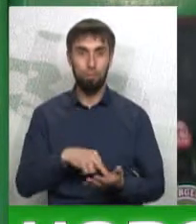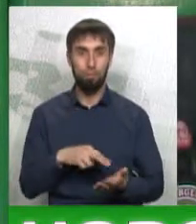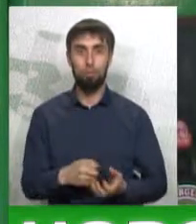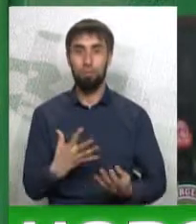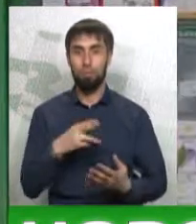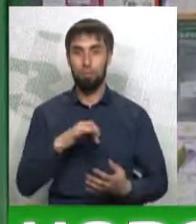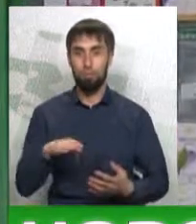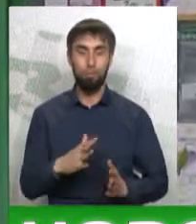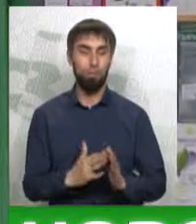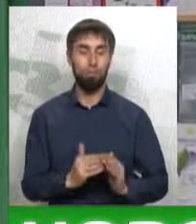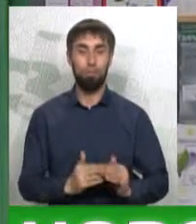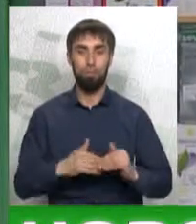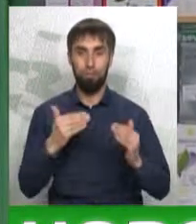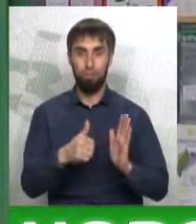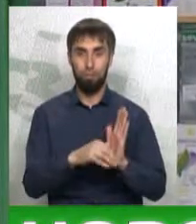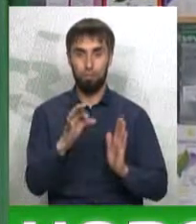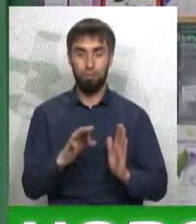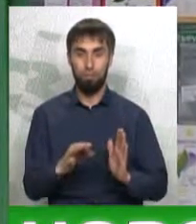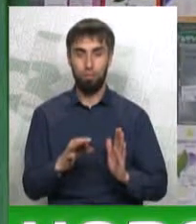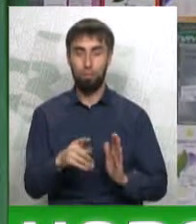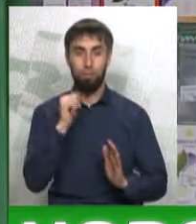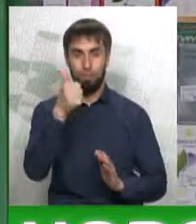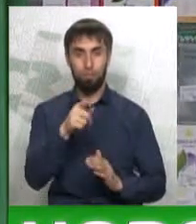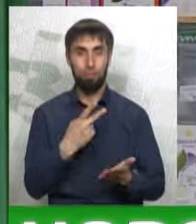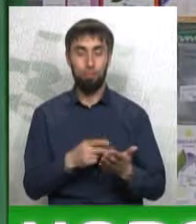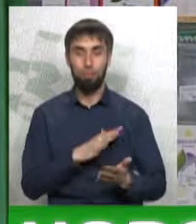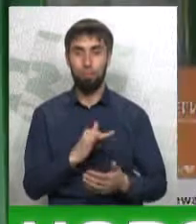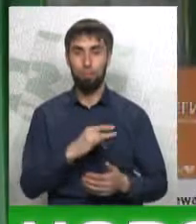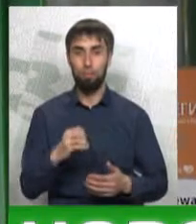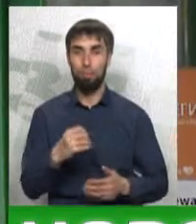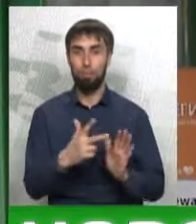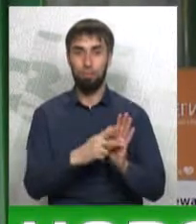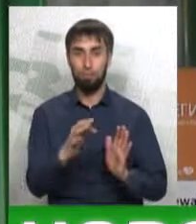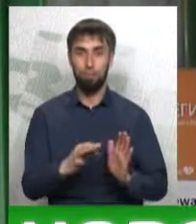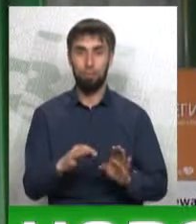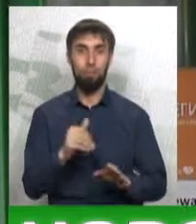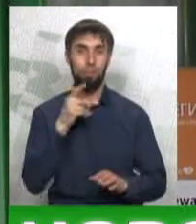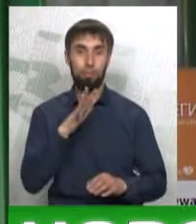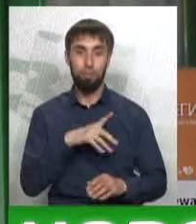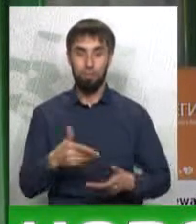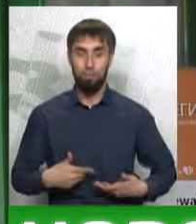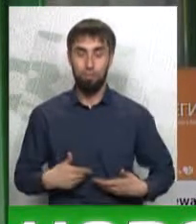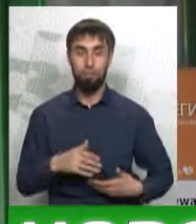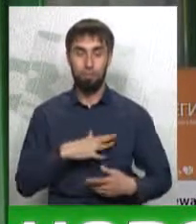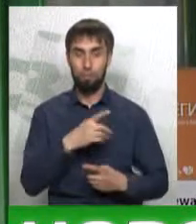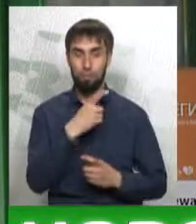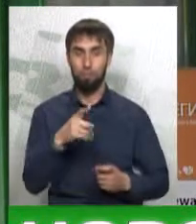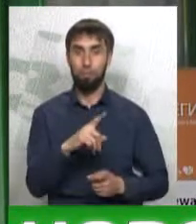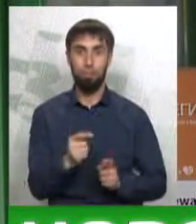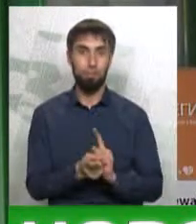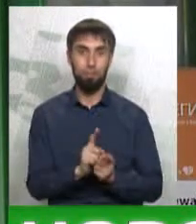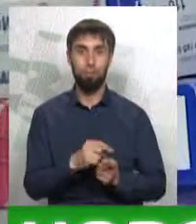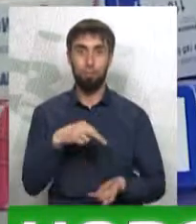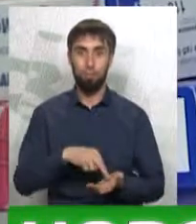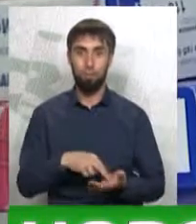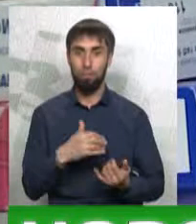некоторых препаратов выросла на 6%. В прошлом году этот показатель был на уровне 8%. Тогда жители били тревогу из-за изменения